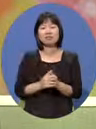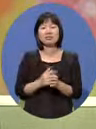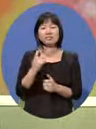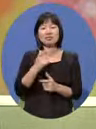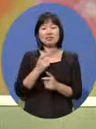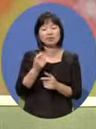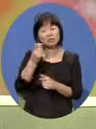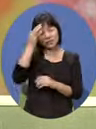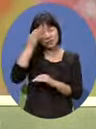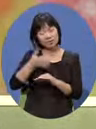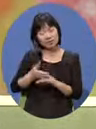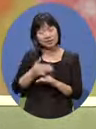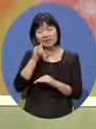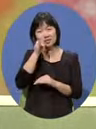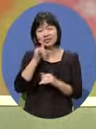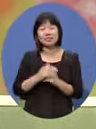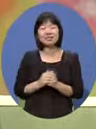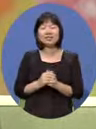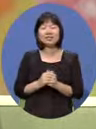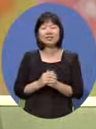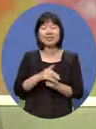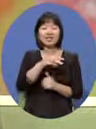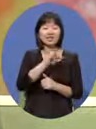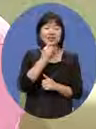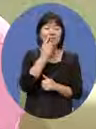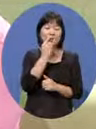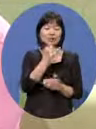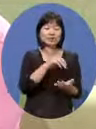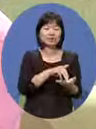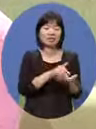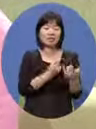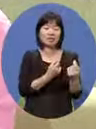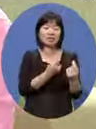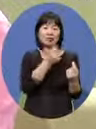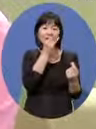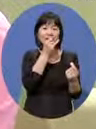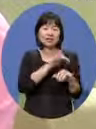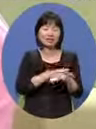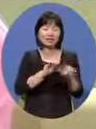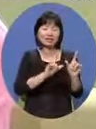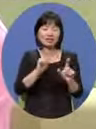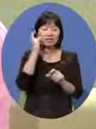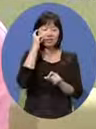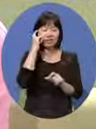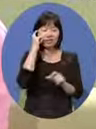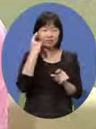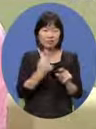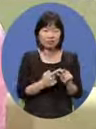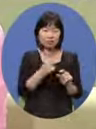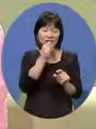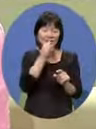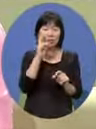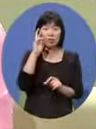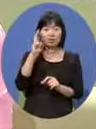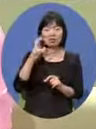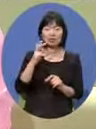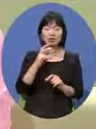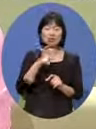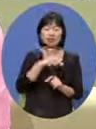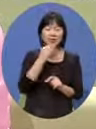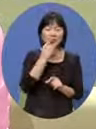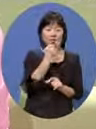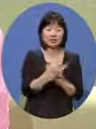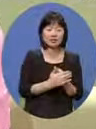조금 더 죄송했어요. 정말요. 근데 시어머니 네. 입장에서 그럴 수 있죠. 이제 잘 사는 줄 알고 계시다가 혹시 나